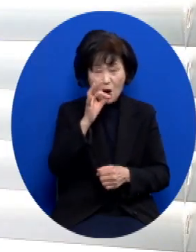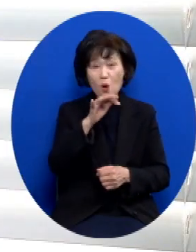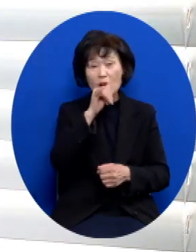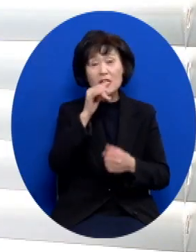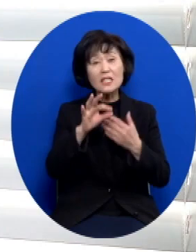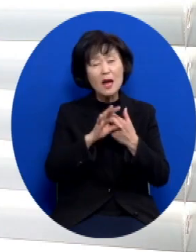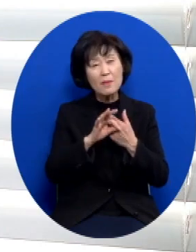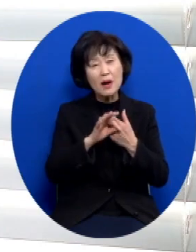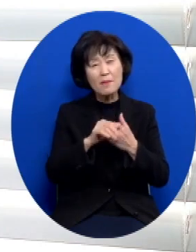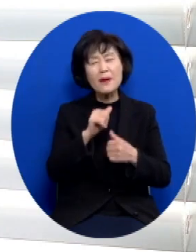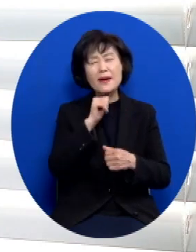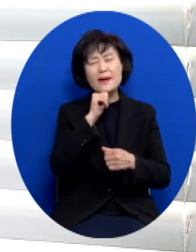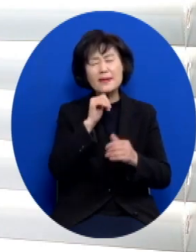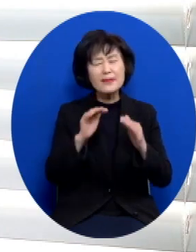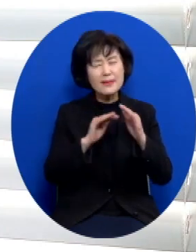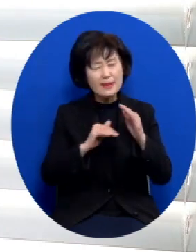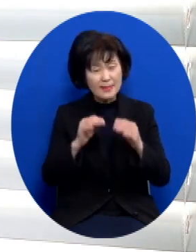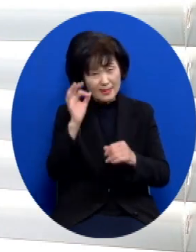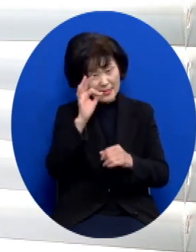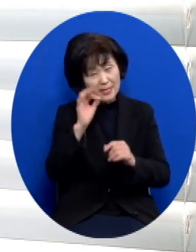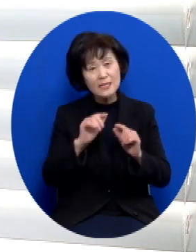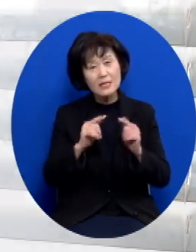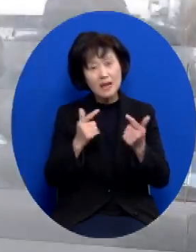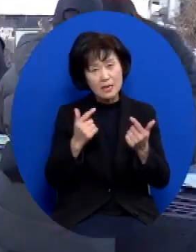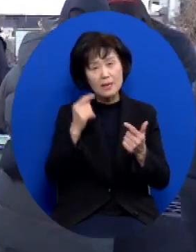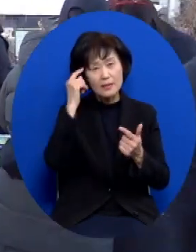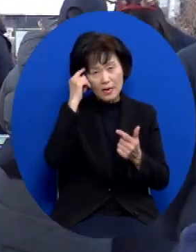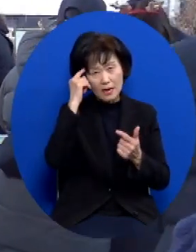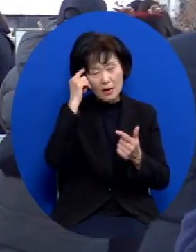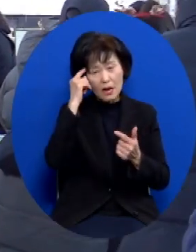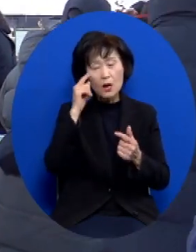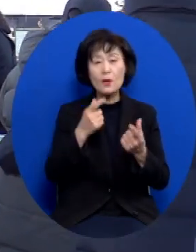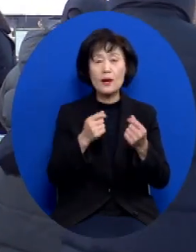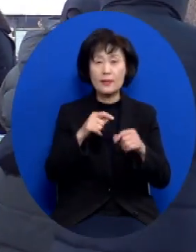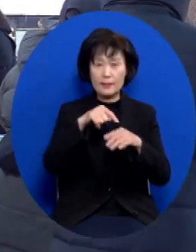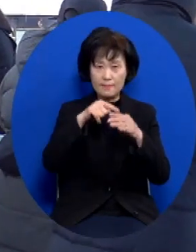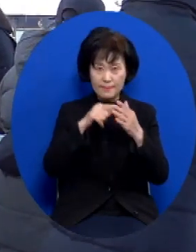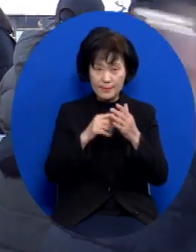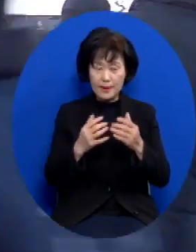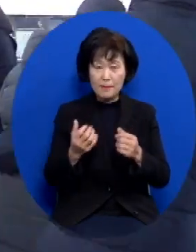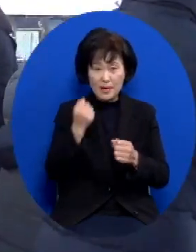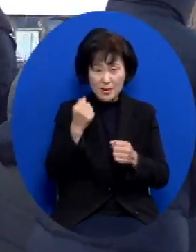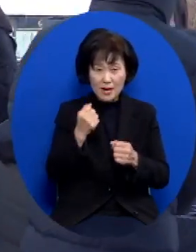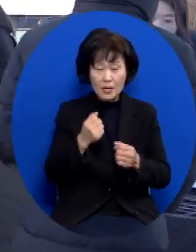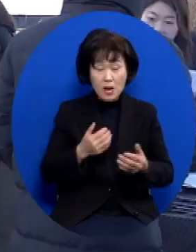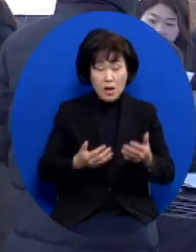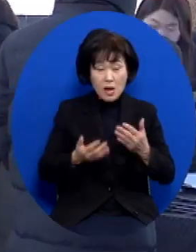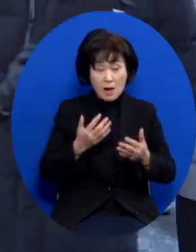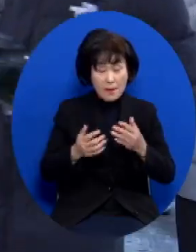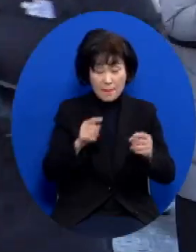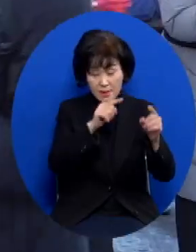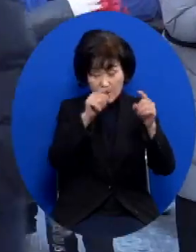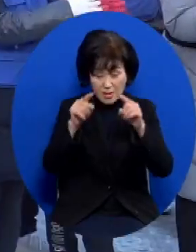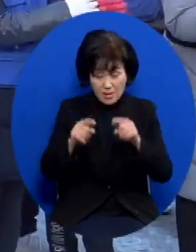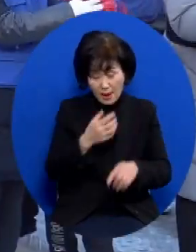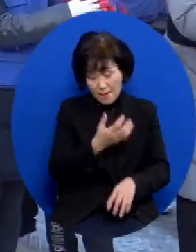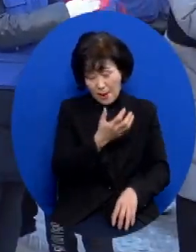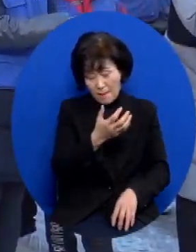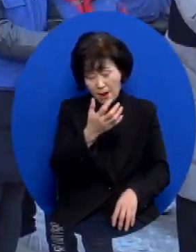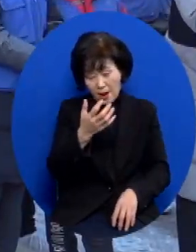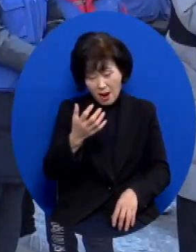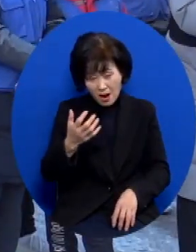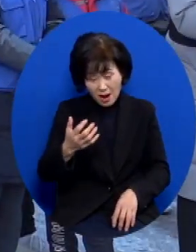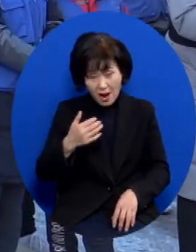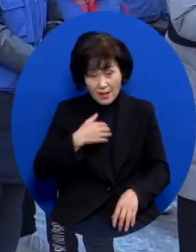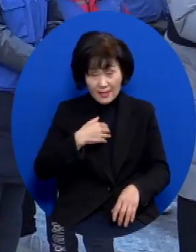절실함 이런 마음에서 동분서주하고 하여간 전국을 정말 내